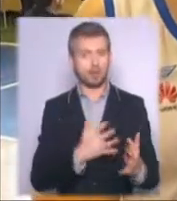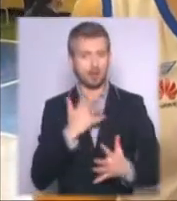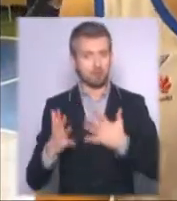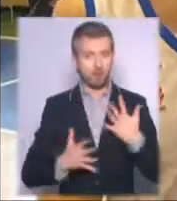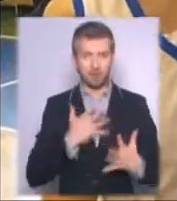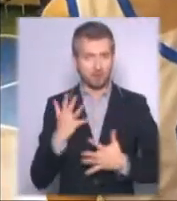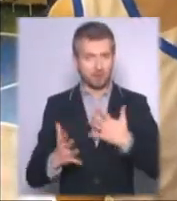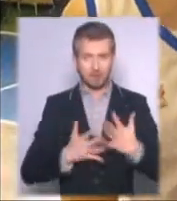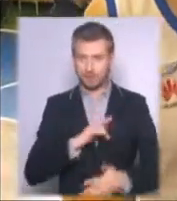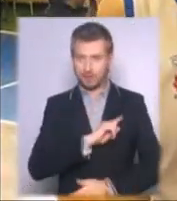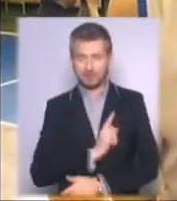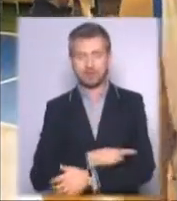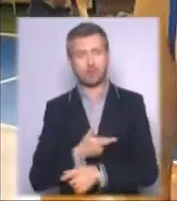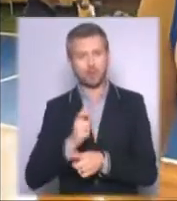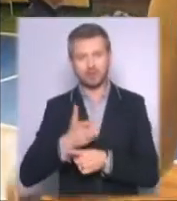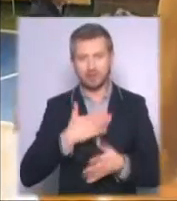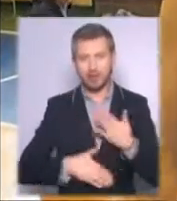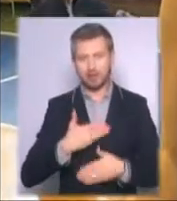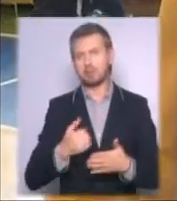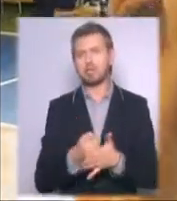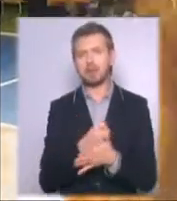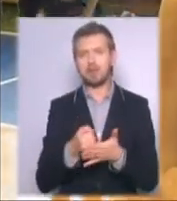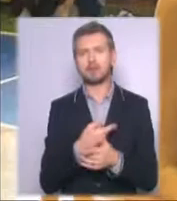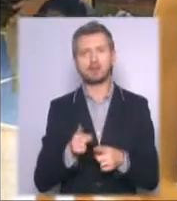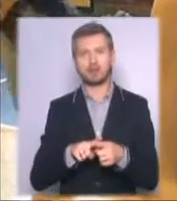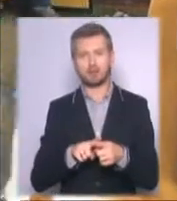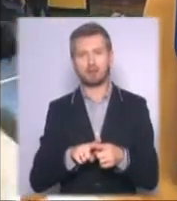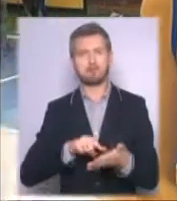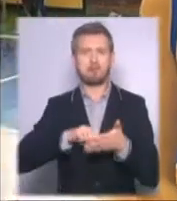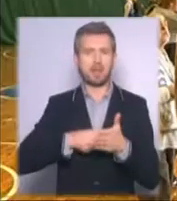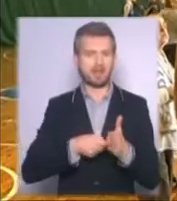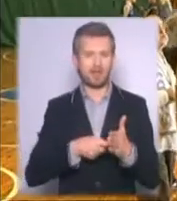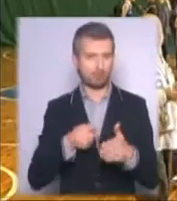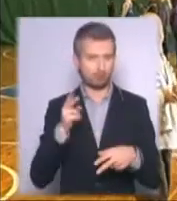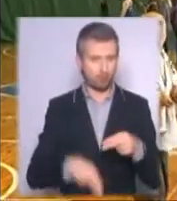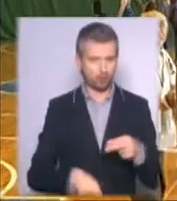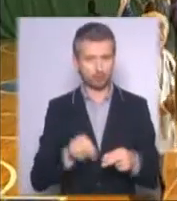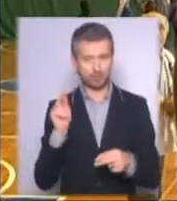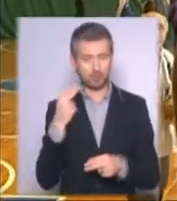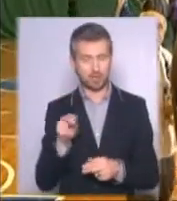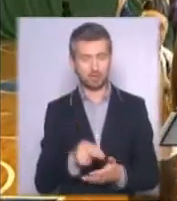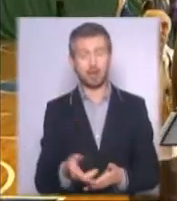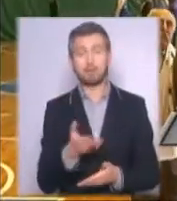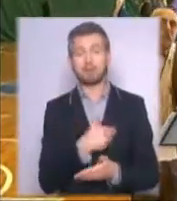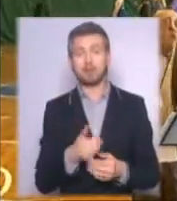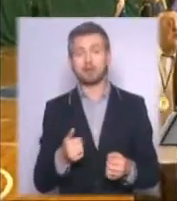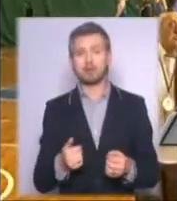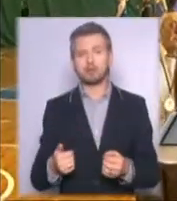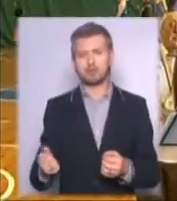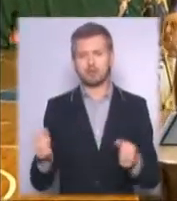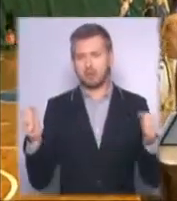переполняют. Очень рады, и мы добились уже этого, поставили точку, скажем, в чемпионате. Мы собираемся сезон, это буквально